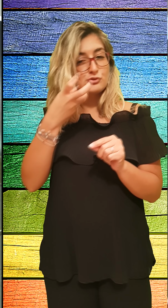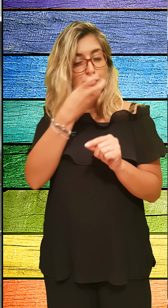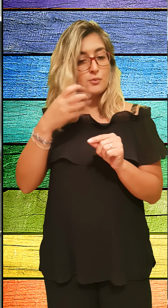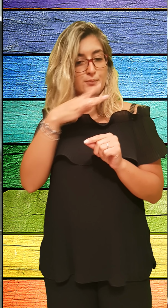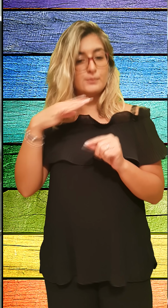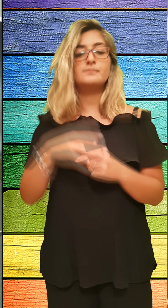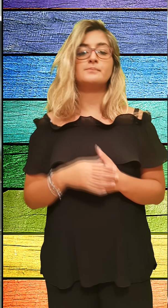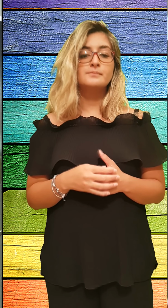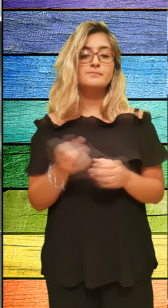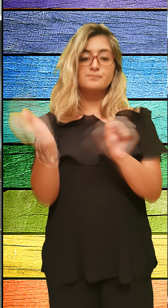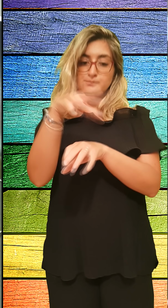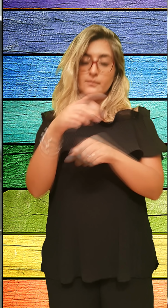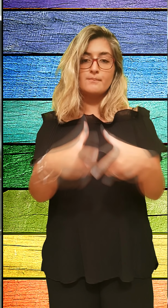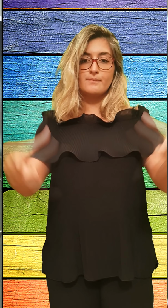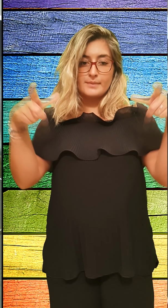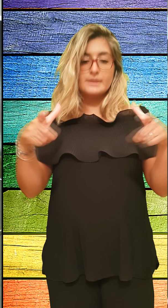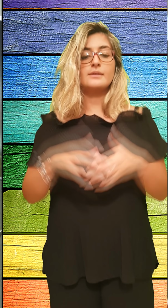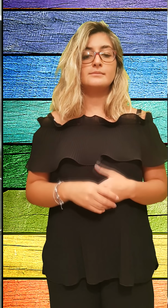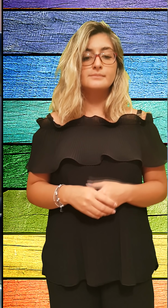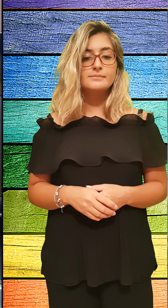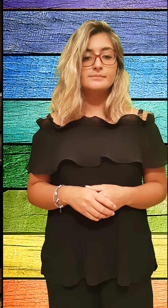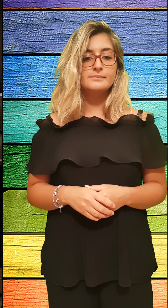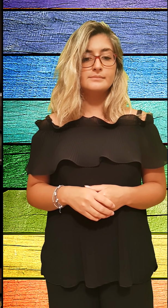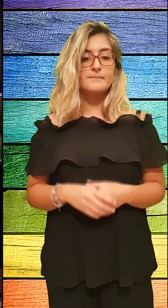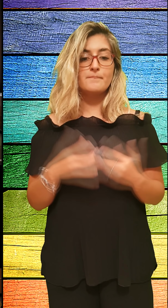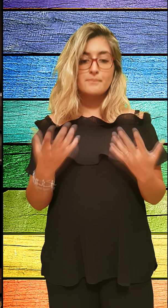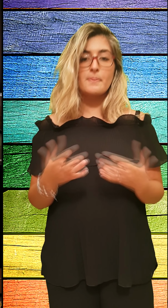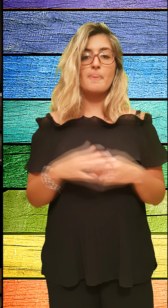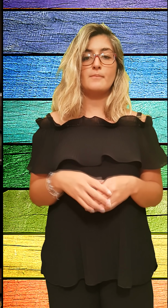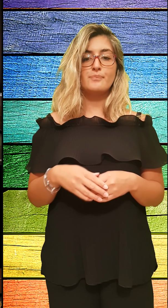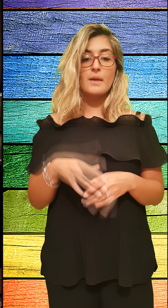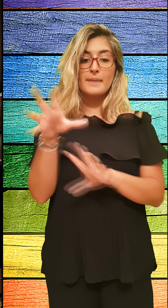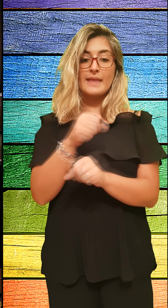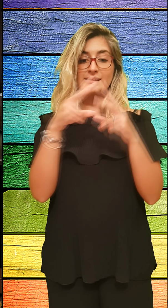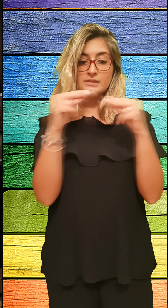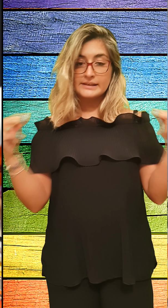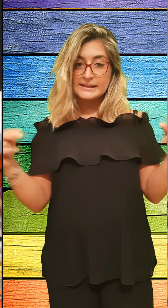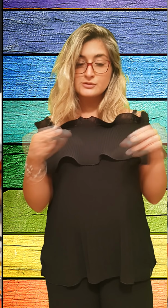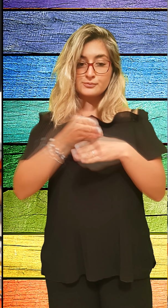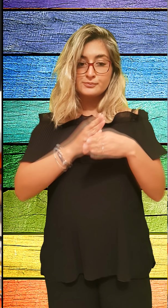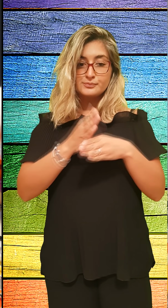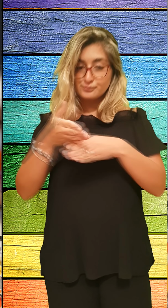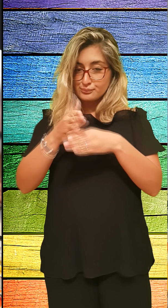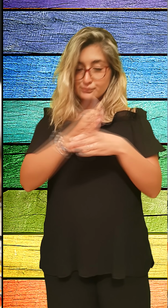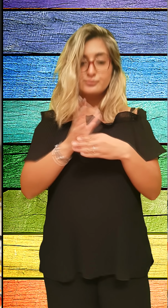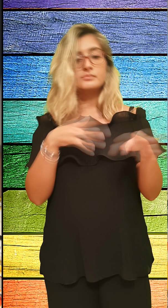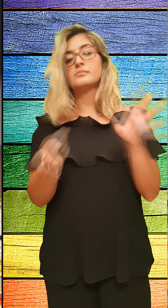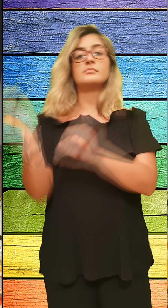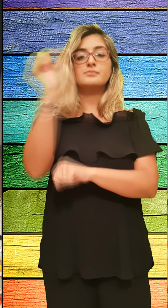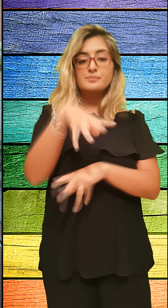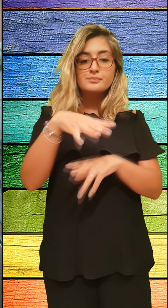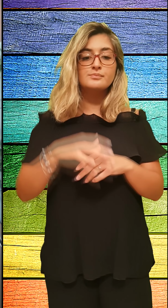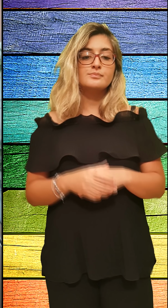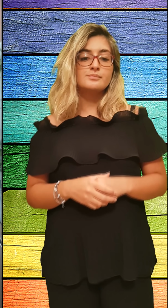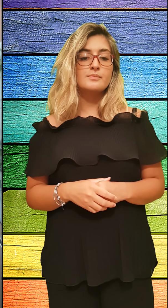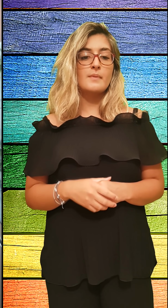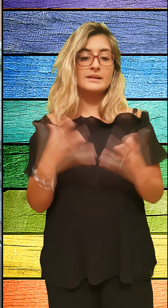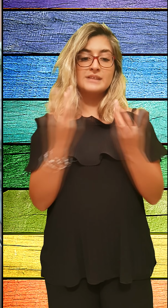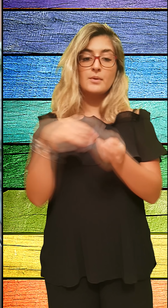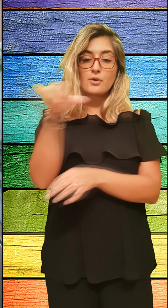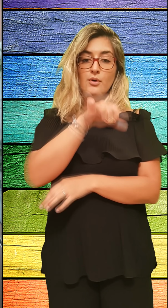Facciamo soffriggere leggermente anche loro e iniziamo a prendere la salsiccia e la bucherelliamo. Buttiamo la salsiccia a